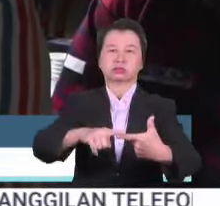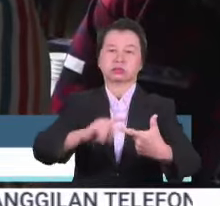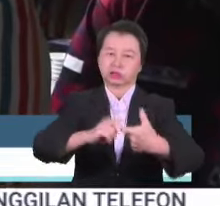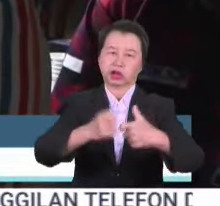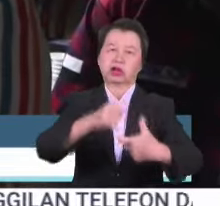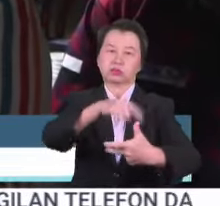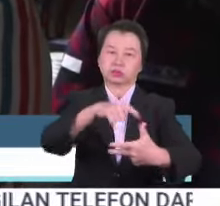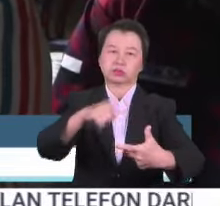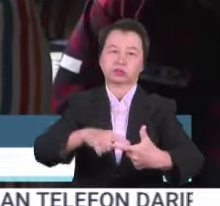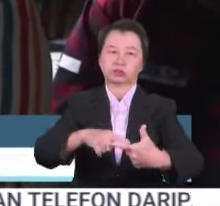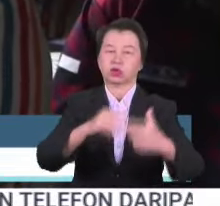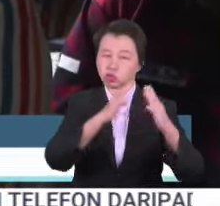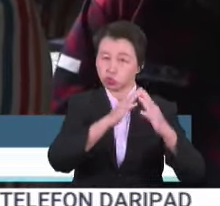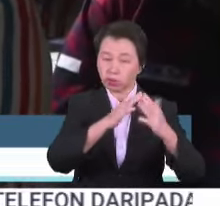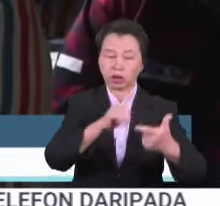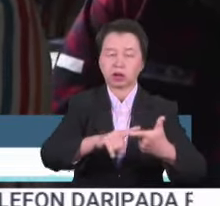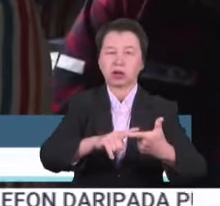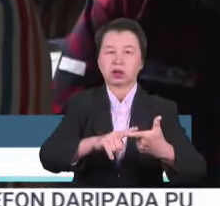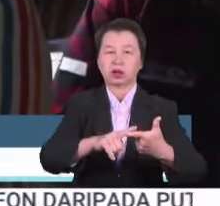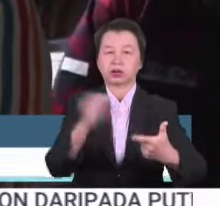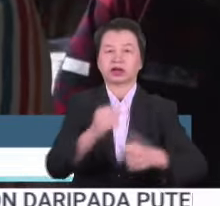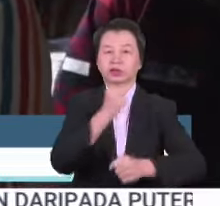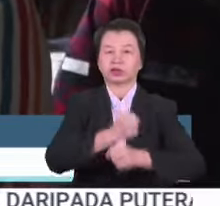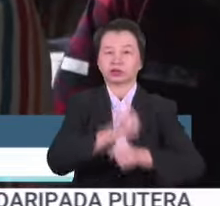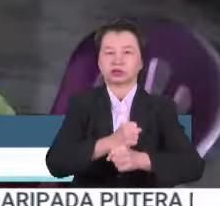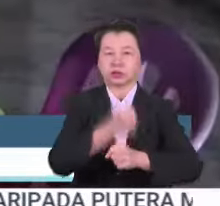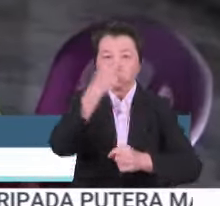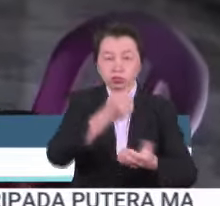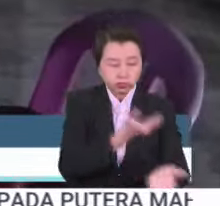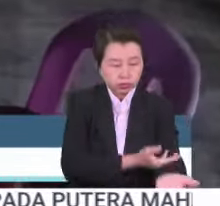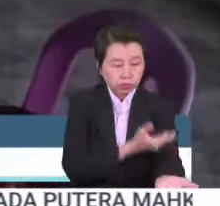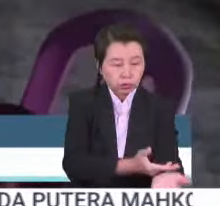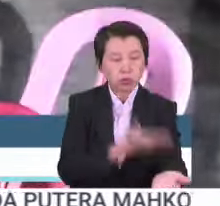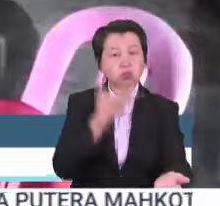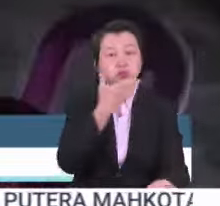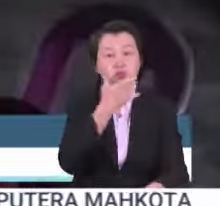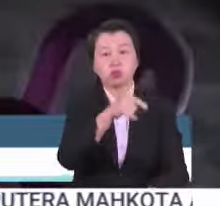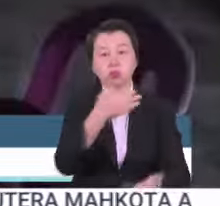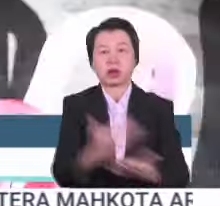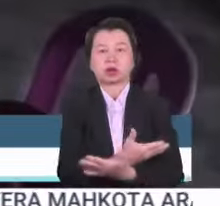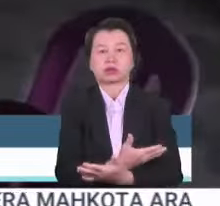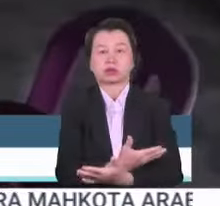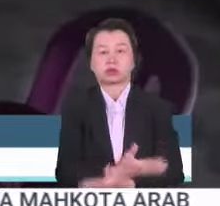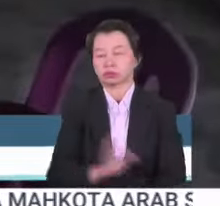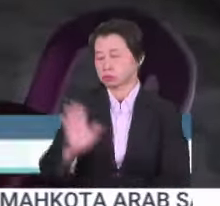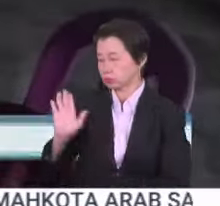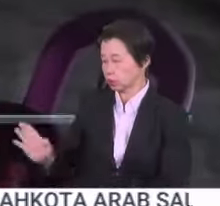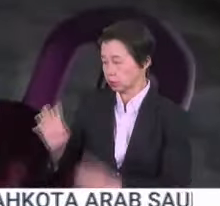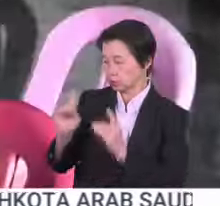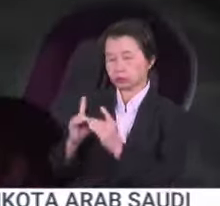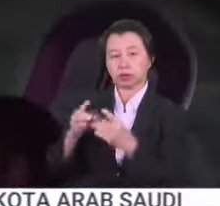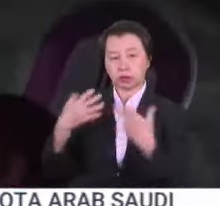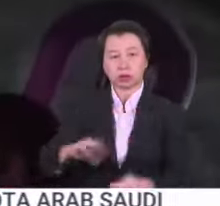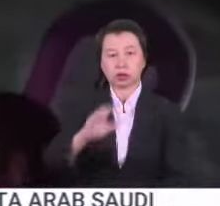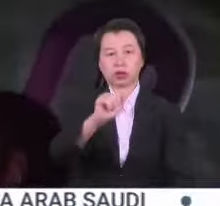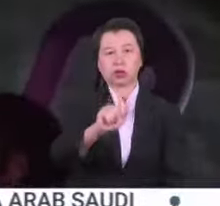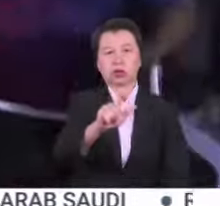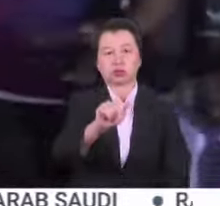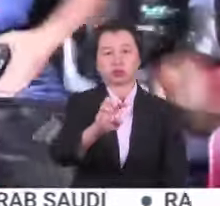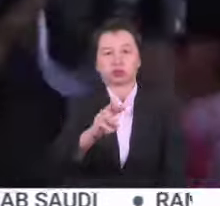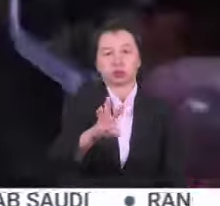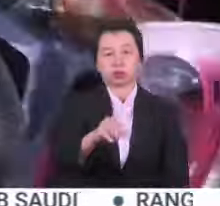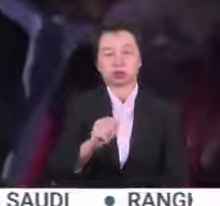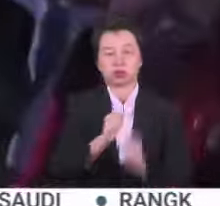selesaikan. Ya, terutama kepada generasi baru. Beliau ditemui selepas majlis alumni MBF